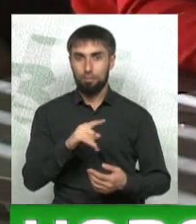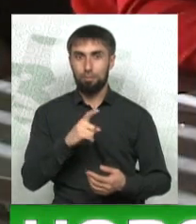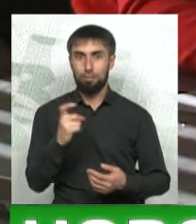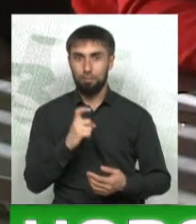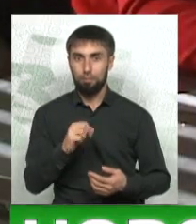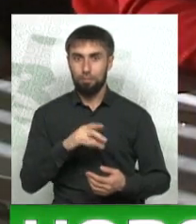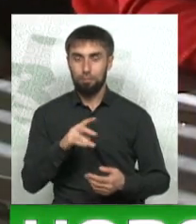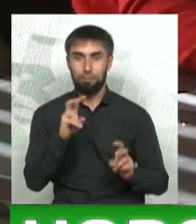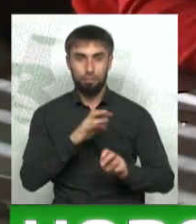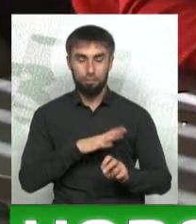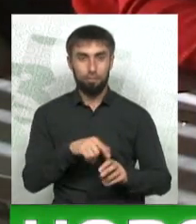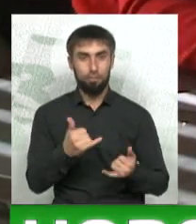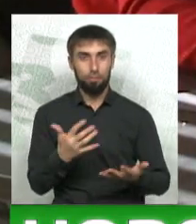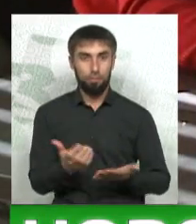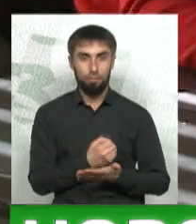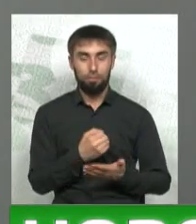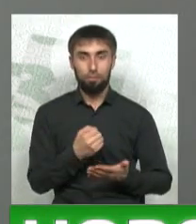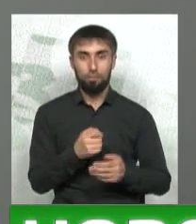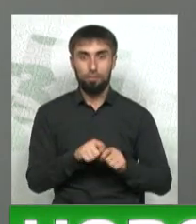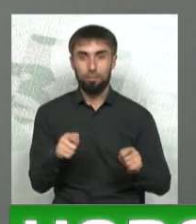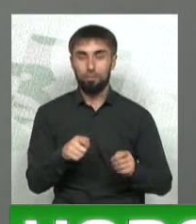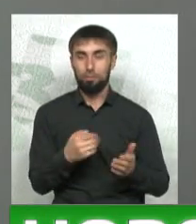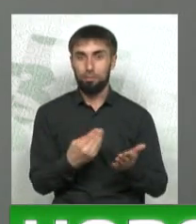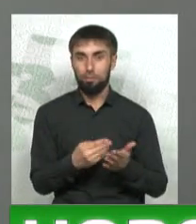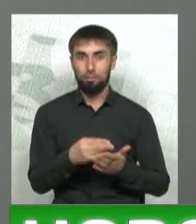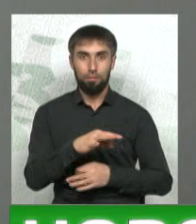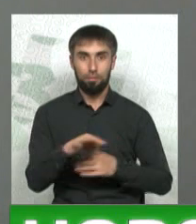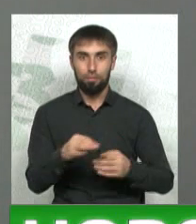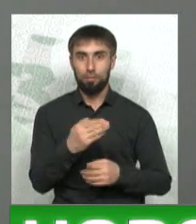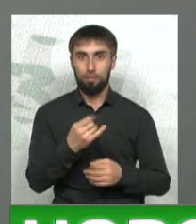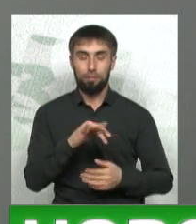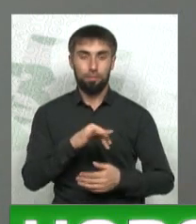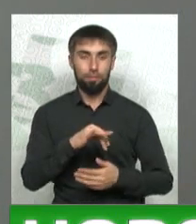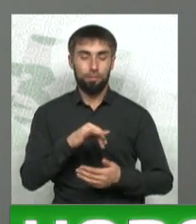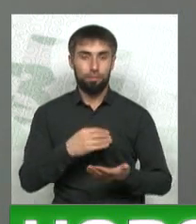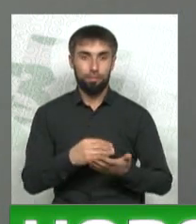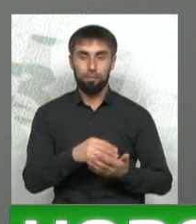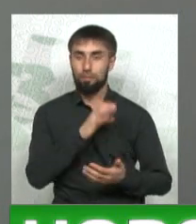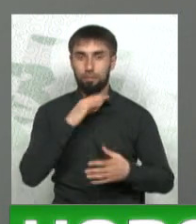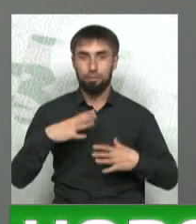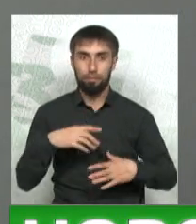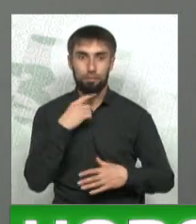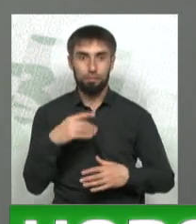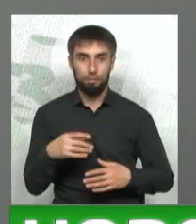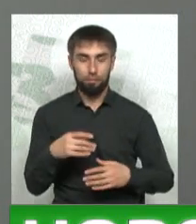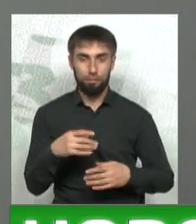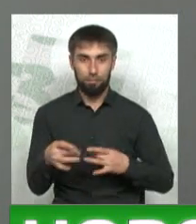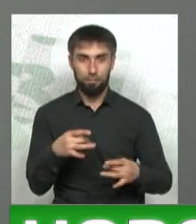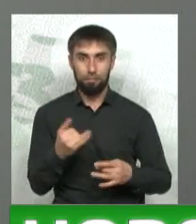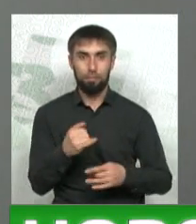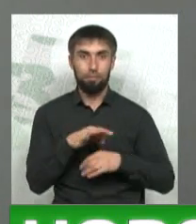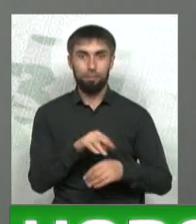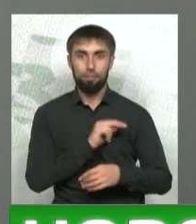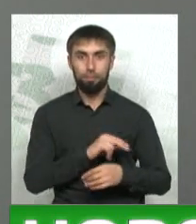хим-анализа. Сейчас у нас получилось открыть финансирование по проектированию с федерального бюджета в рамках Северо-Кавказской республики. Ведется